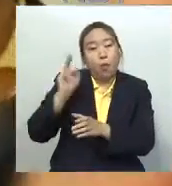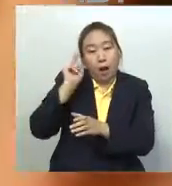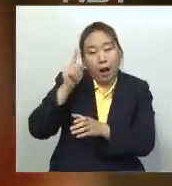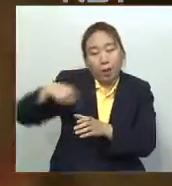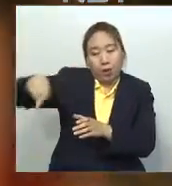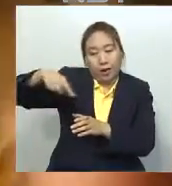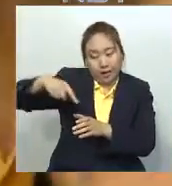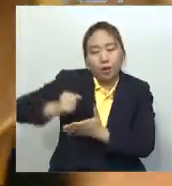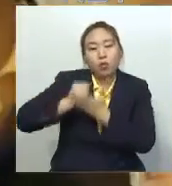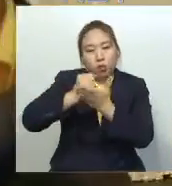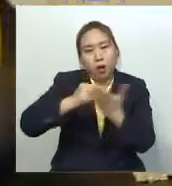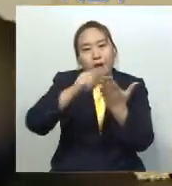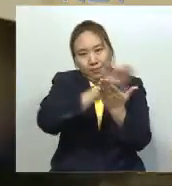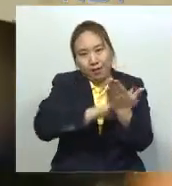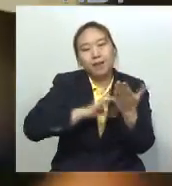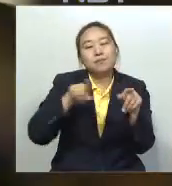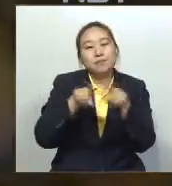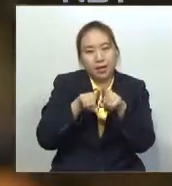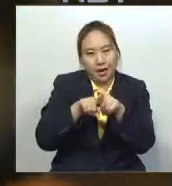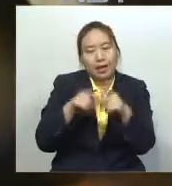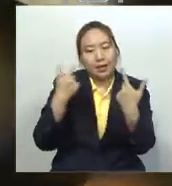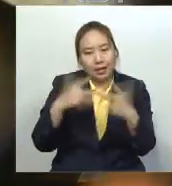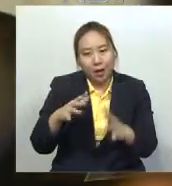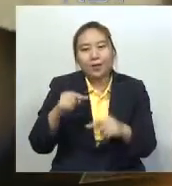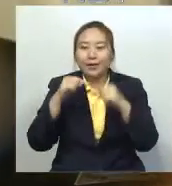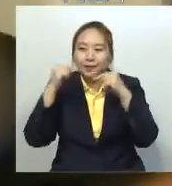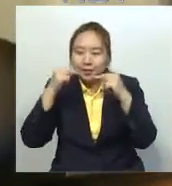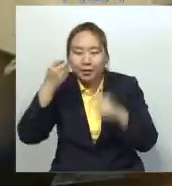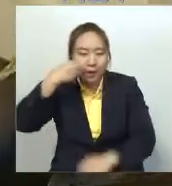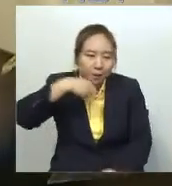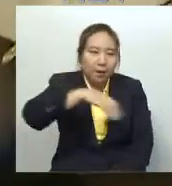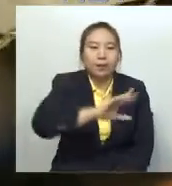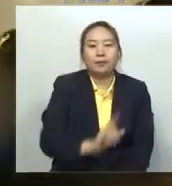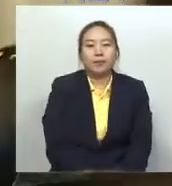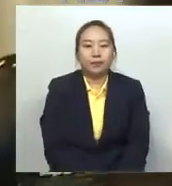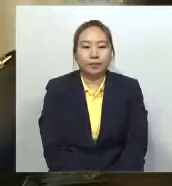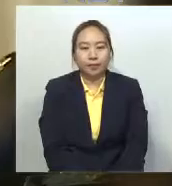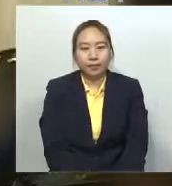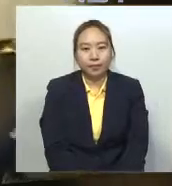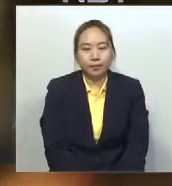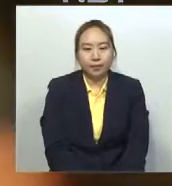การรักษาชาติบ้านเมืองเช่นกันก่อนกลับเข้าไปในบ้านด้วยสีหน้ายิ้มแย้มแจ่มใสนะครับ